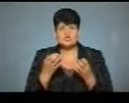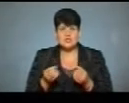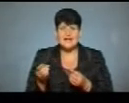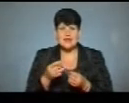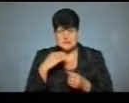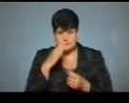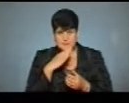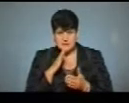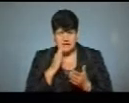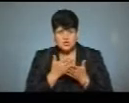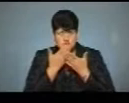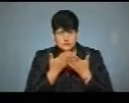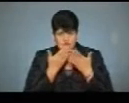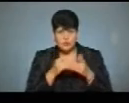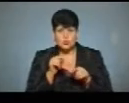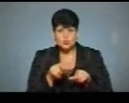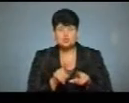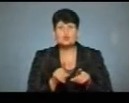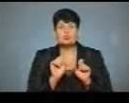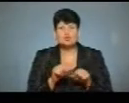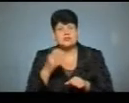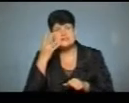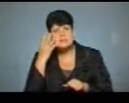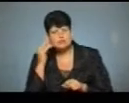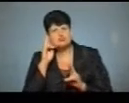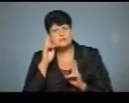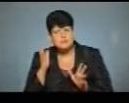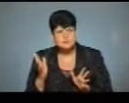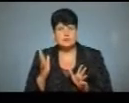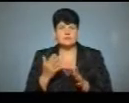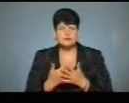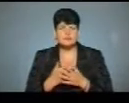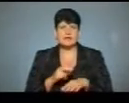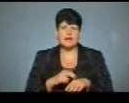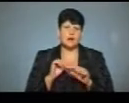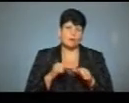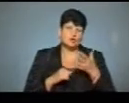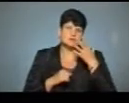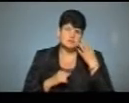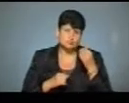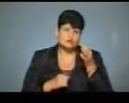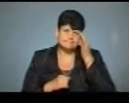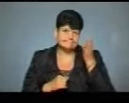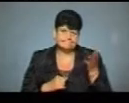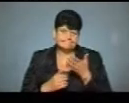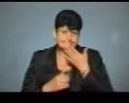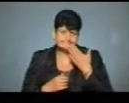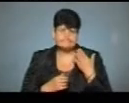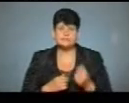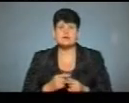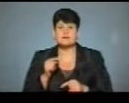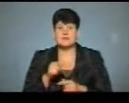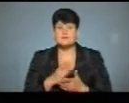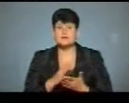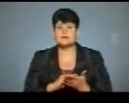батьки перечитують то, що вони могли забути і не знати, чи лікар міг забути і не нагадати. Там йдеться про те,